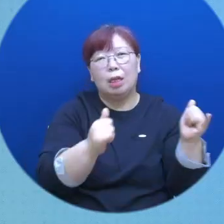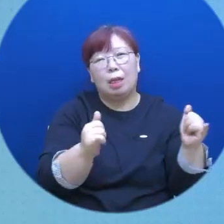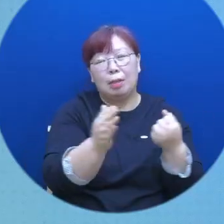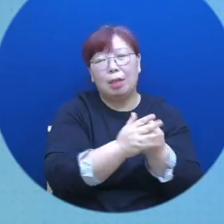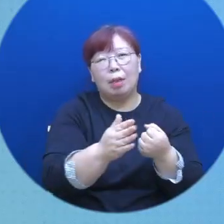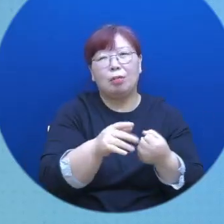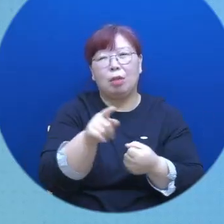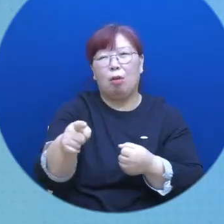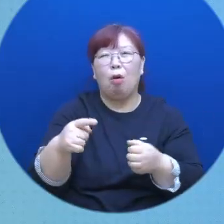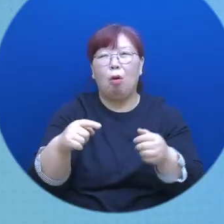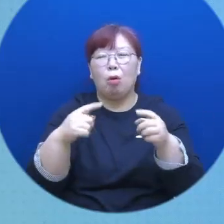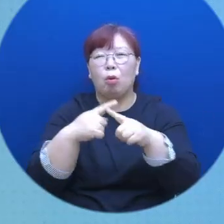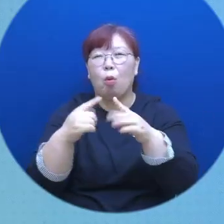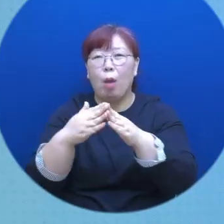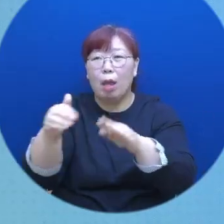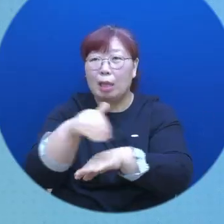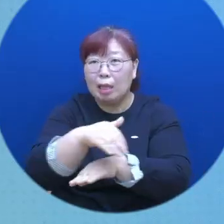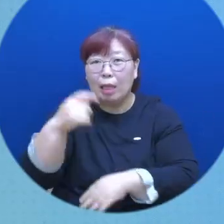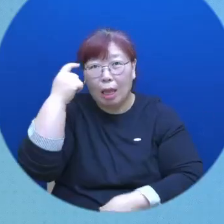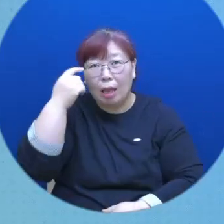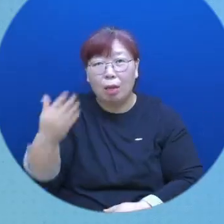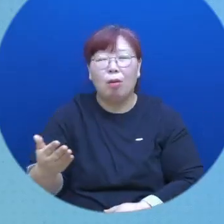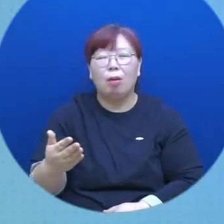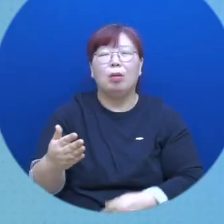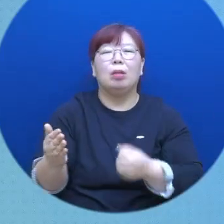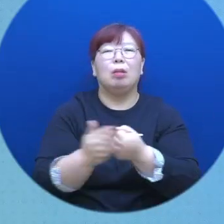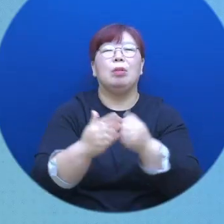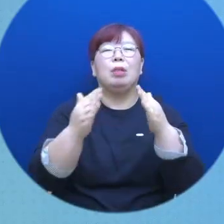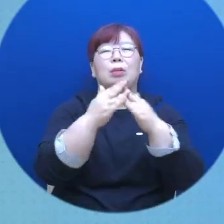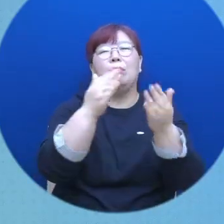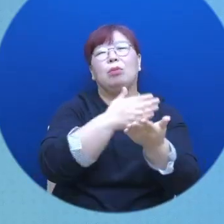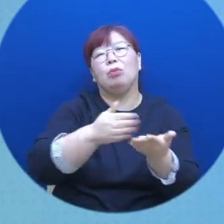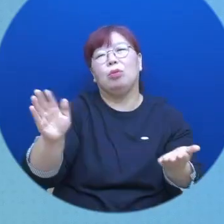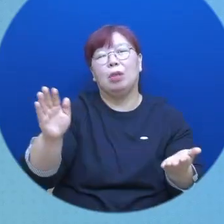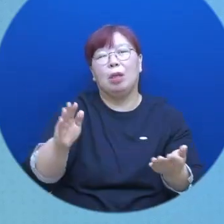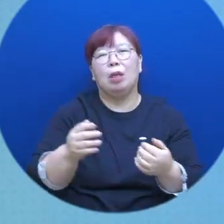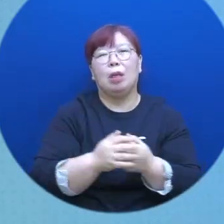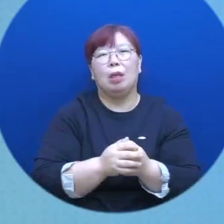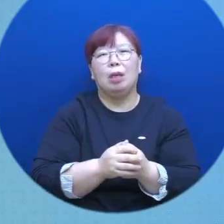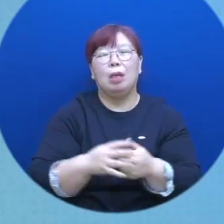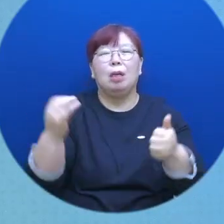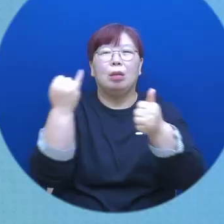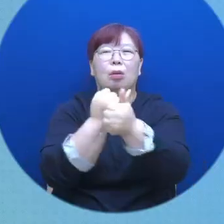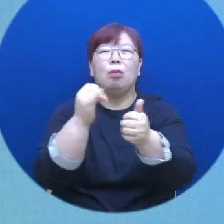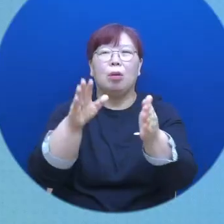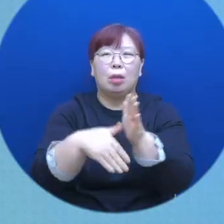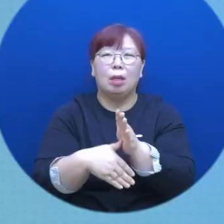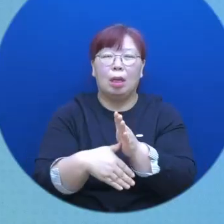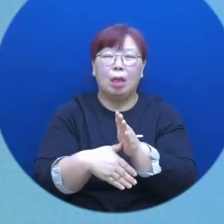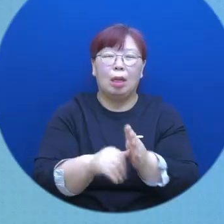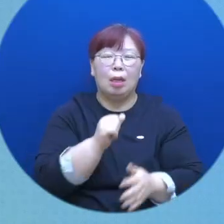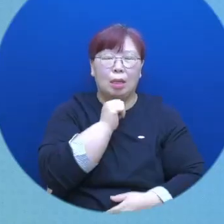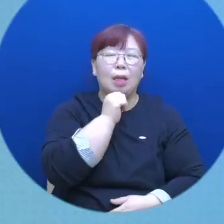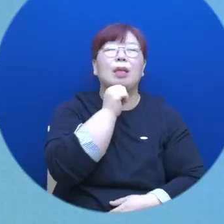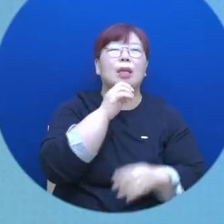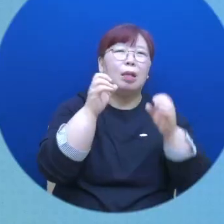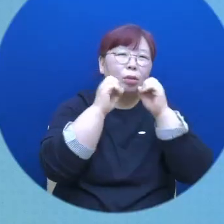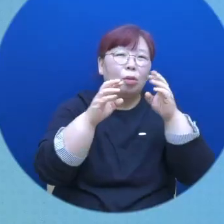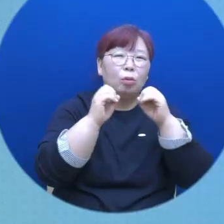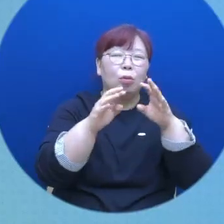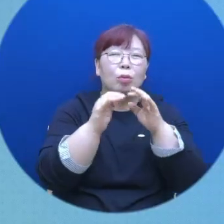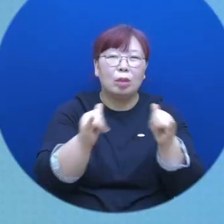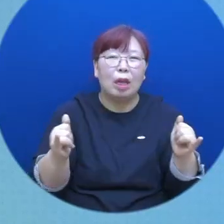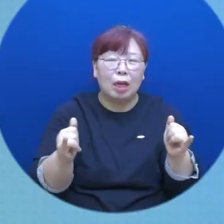그래서 집 없이 혼자 살다가 결혼을 하는데 아버지 엄마가 가난한 전도사에게 시간다고